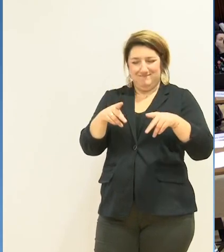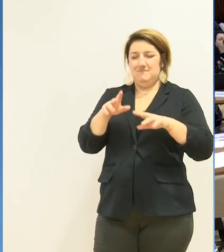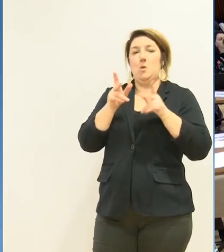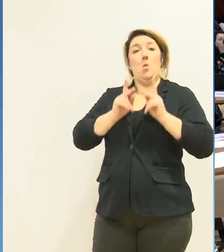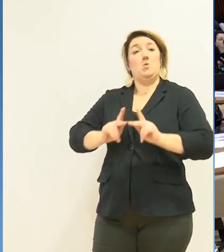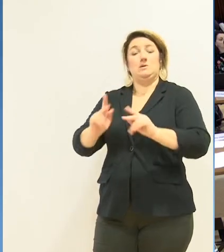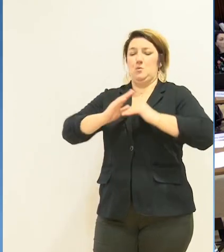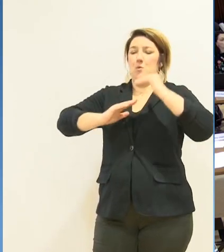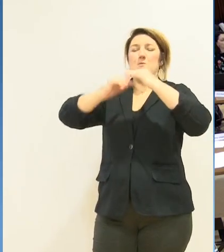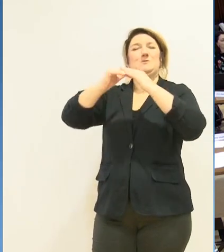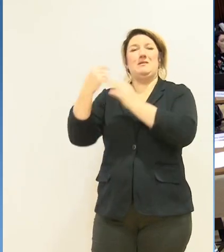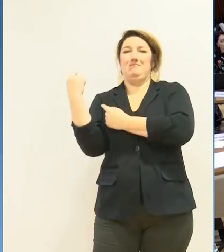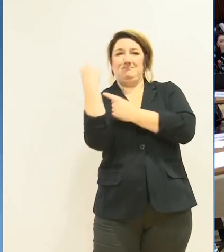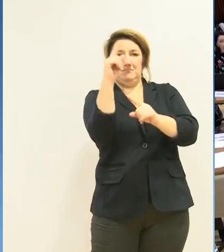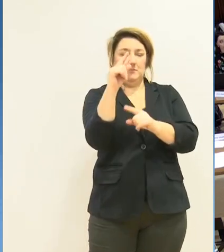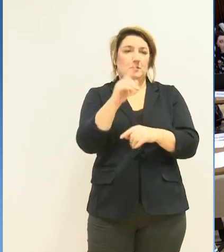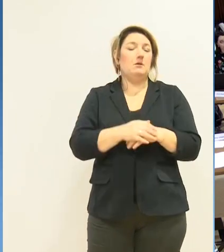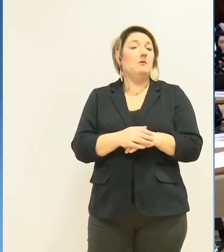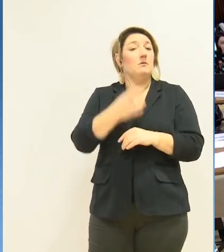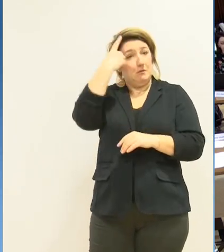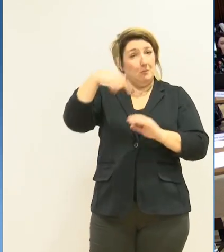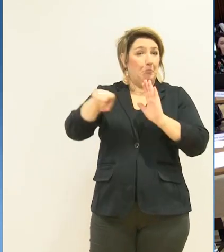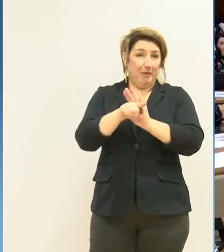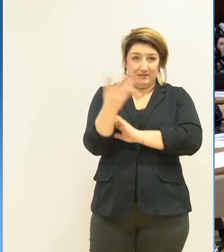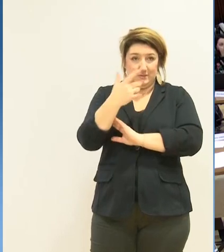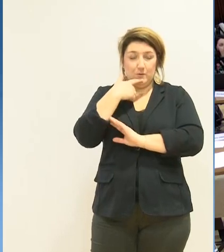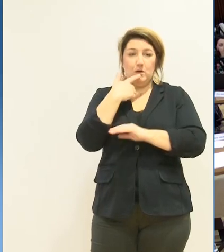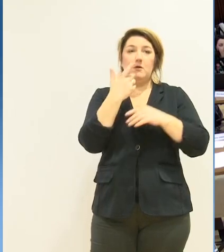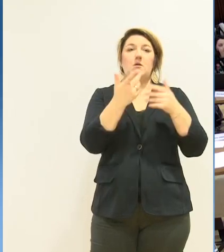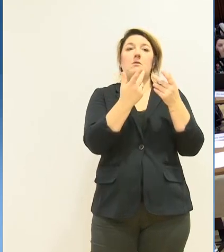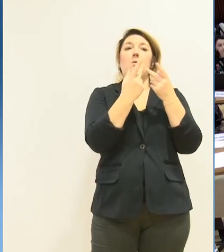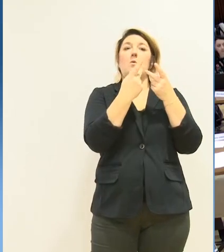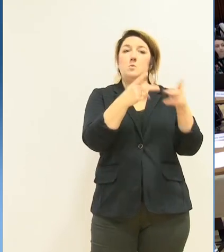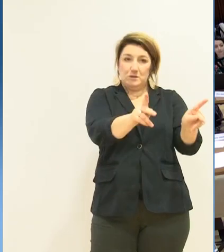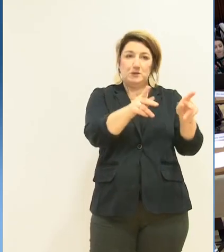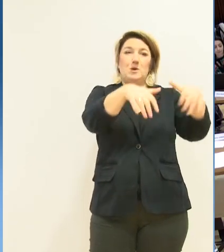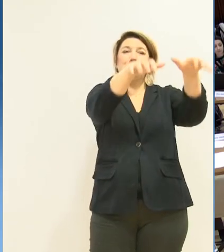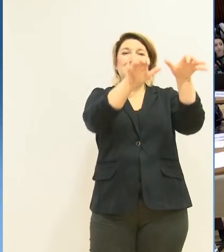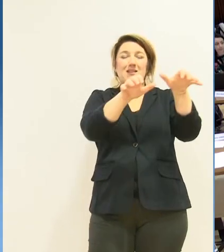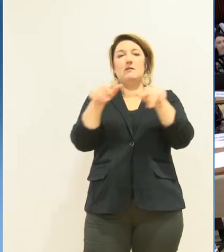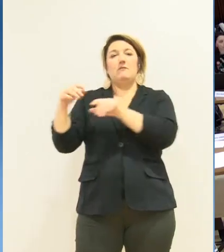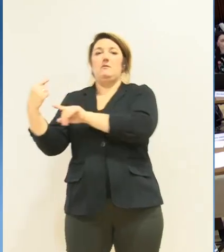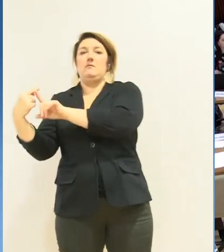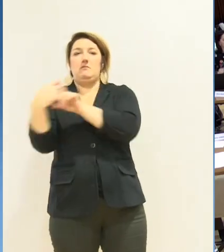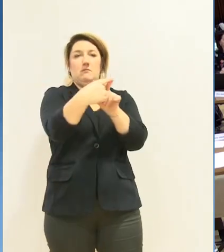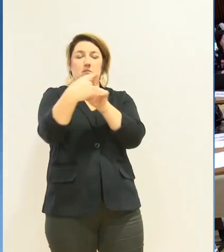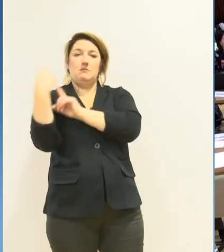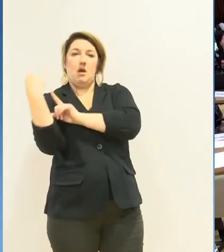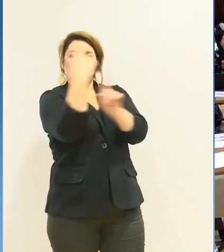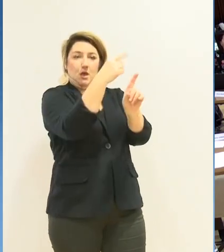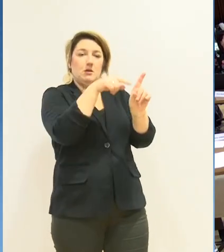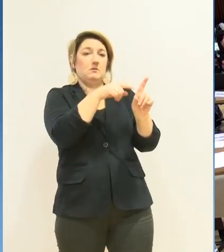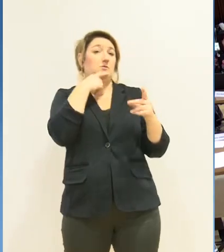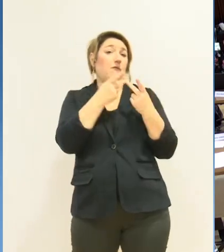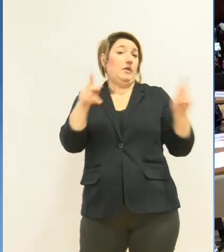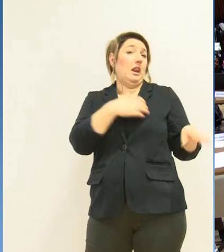c'est que les requérants donc attaque l'autorisation administrative la ville et ce qui est proposé donc ce qui ce